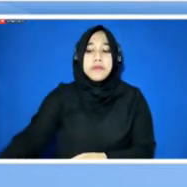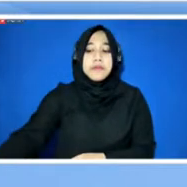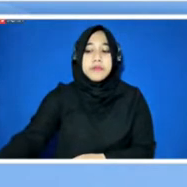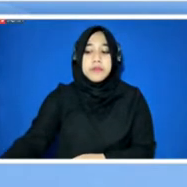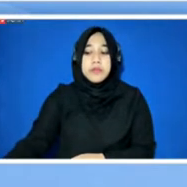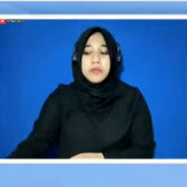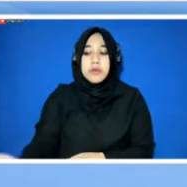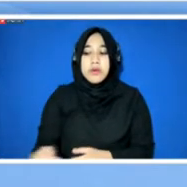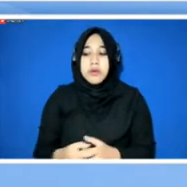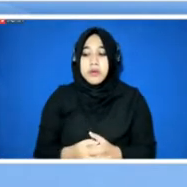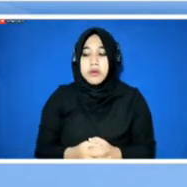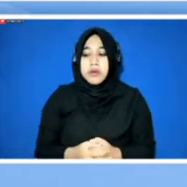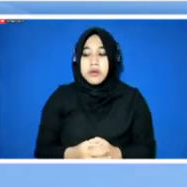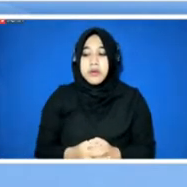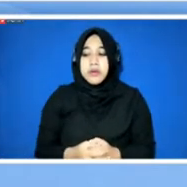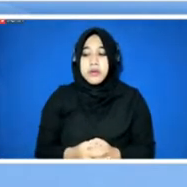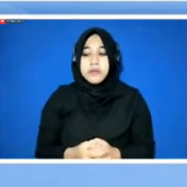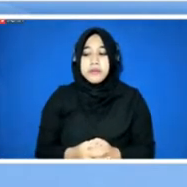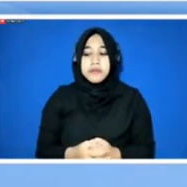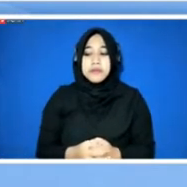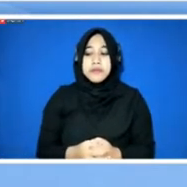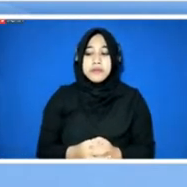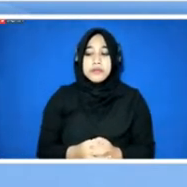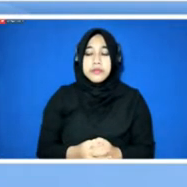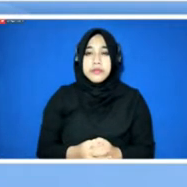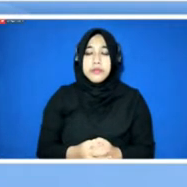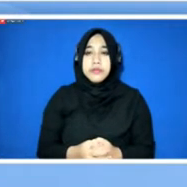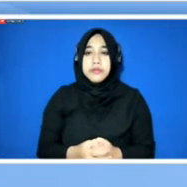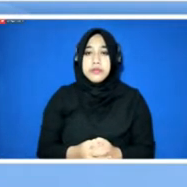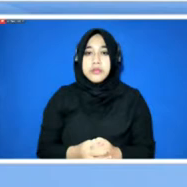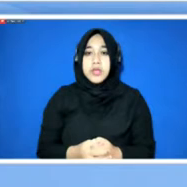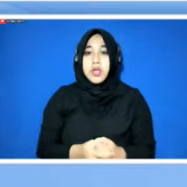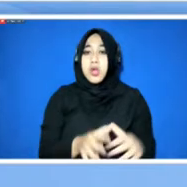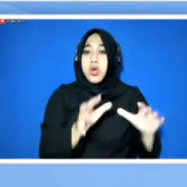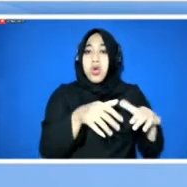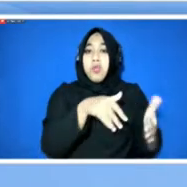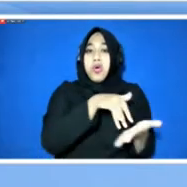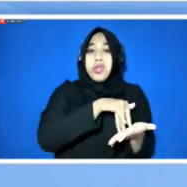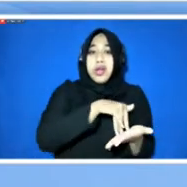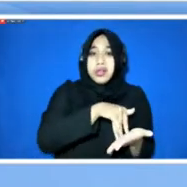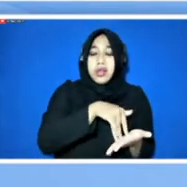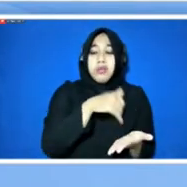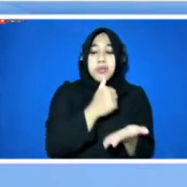mundur ke belakang, next button, kepada kelompok yang rentan. Nah, itu